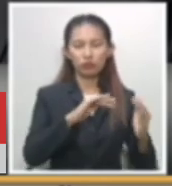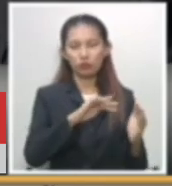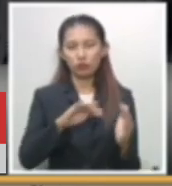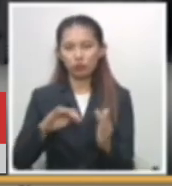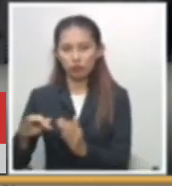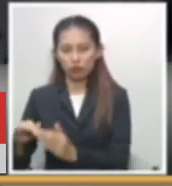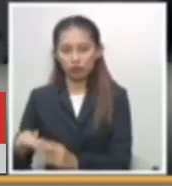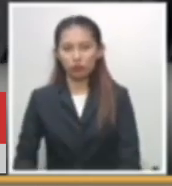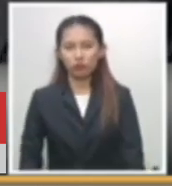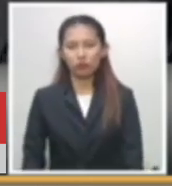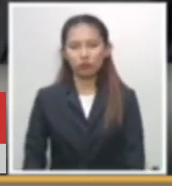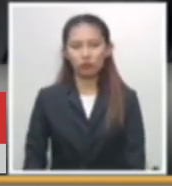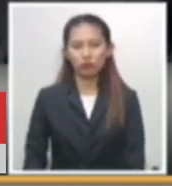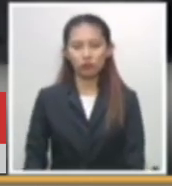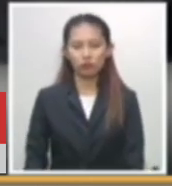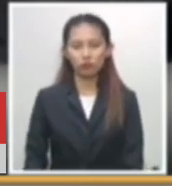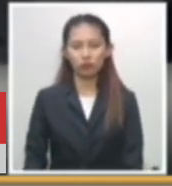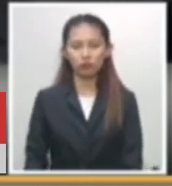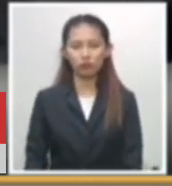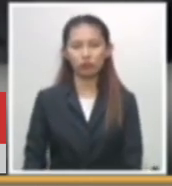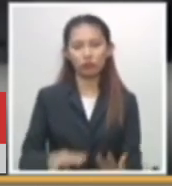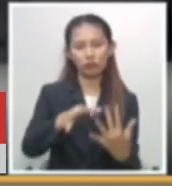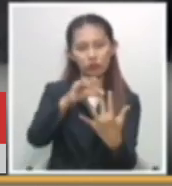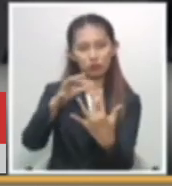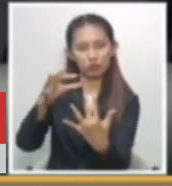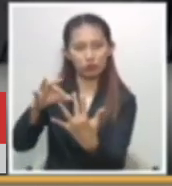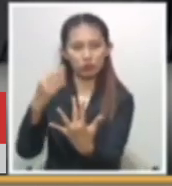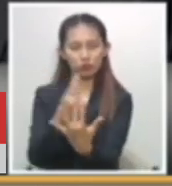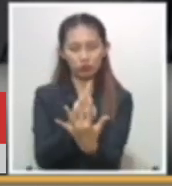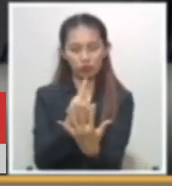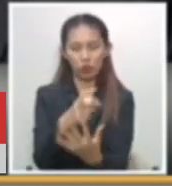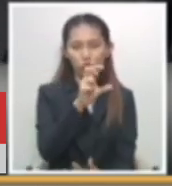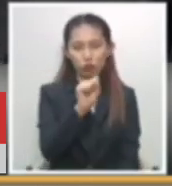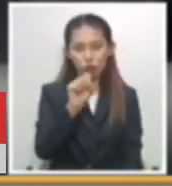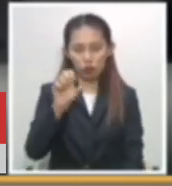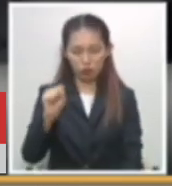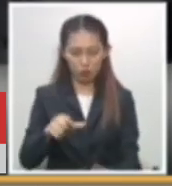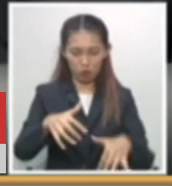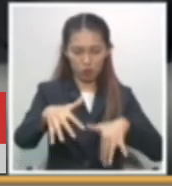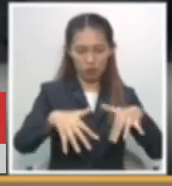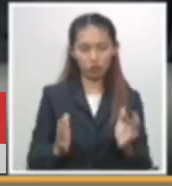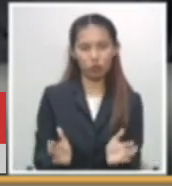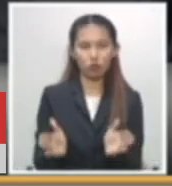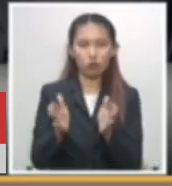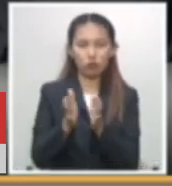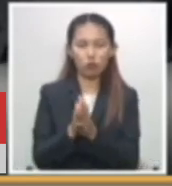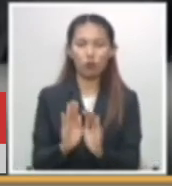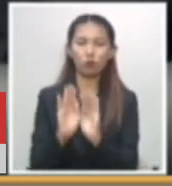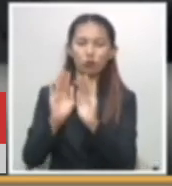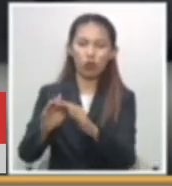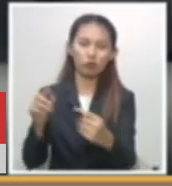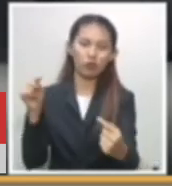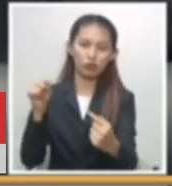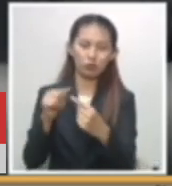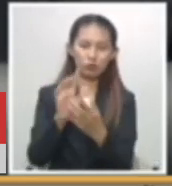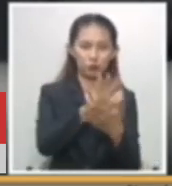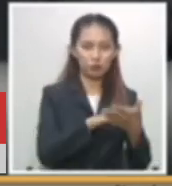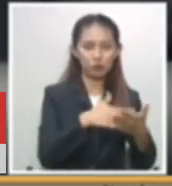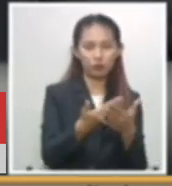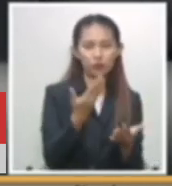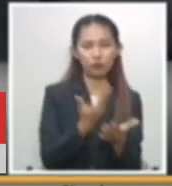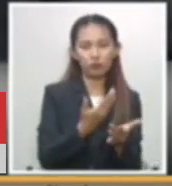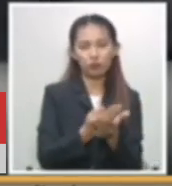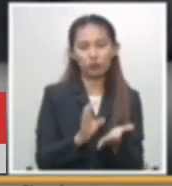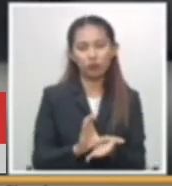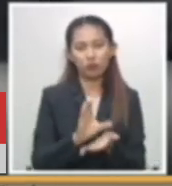ชาชนและผู้แทนราษฎรด้วยการฝากครับเรื่องงบประมาณรัฐบาลนี้ประกอบไปด้วยพรร